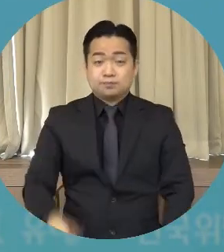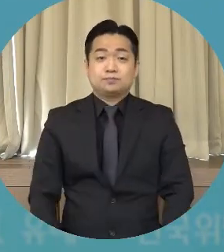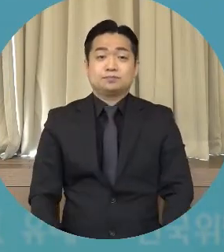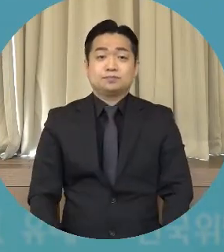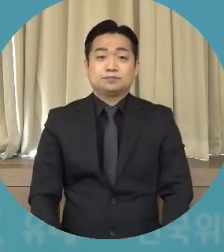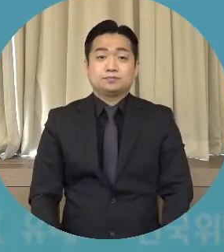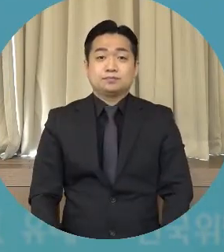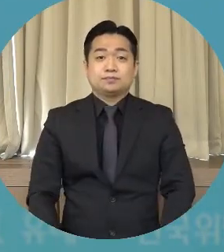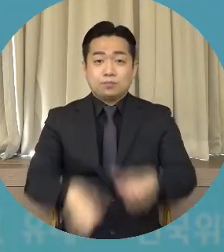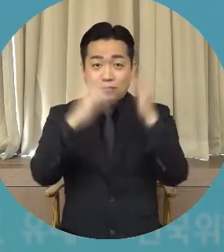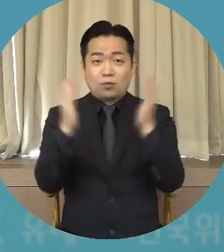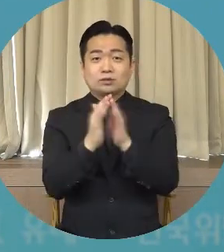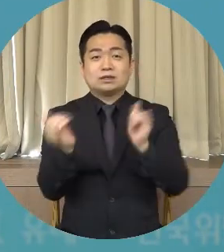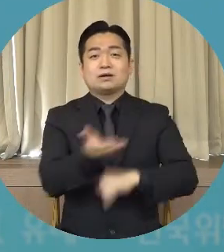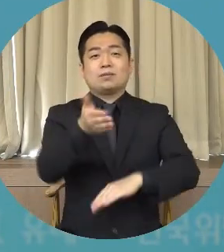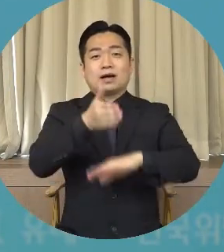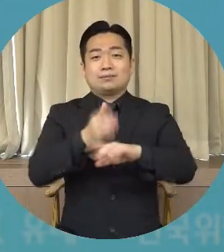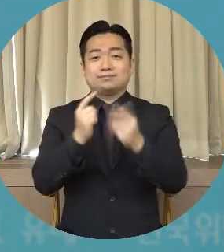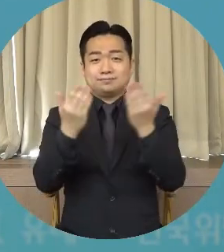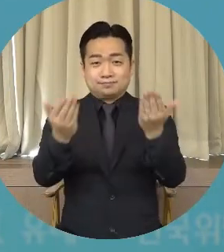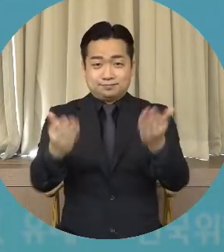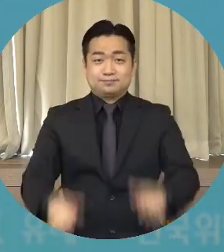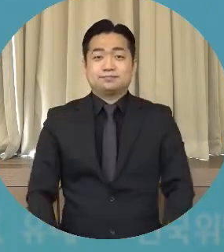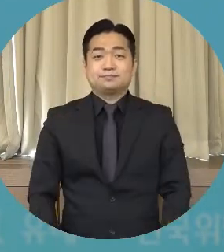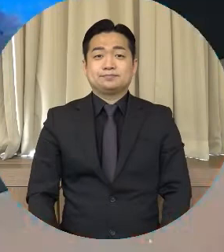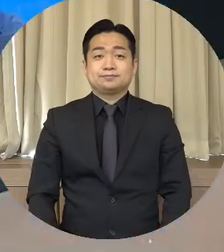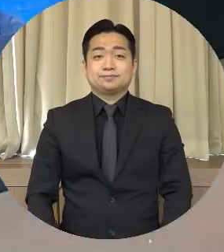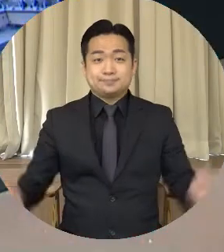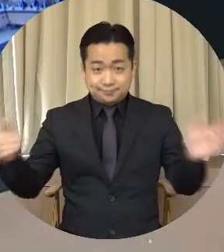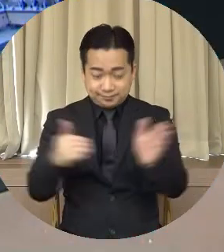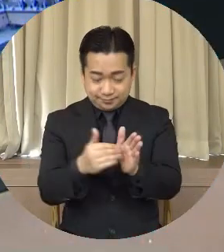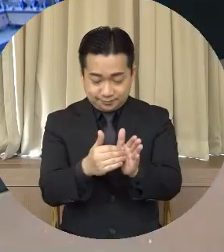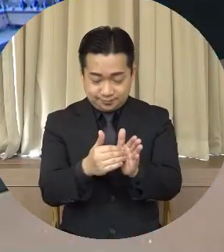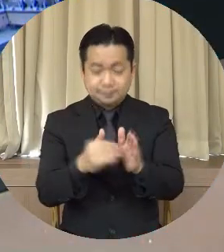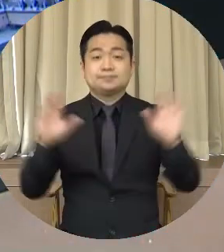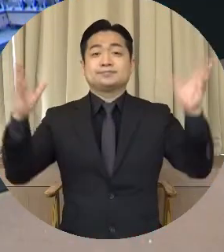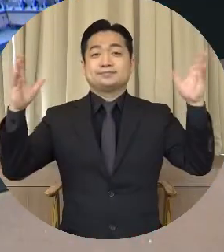다 다시 한번 감사드립니다. 감사합니다.